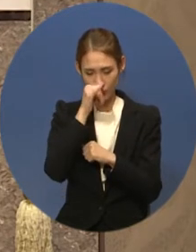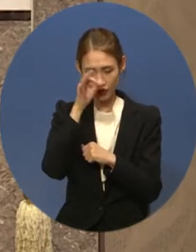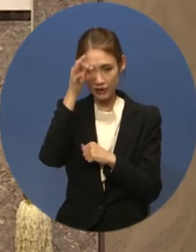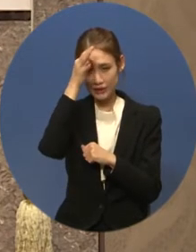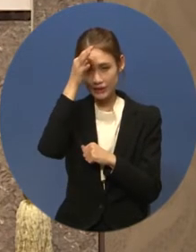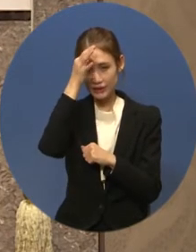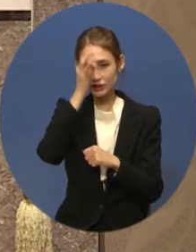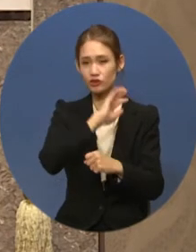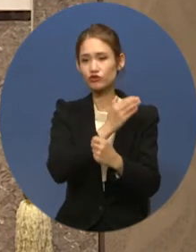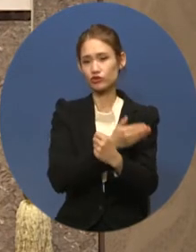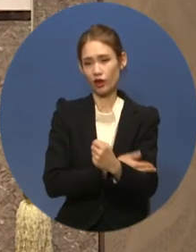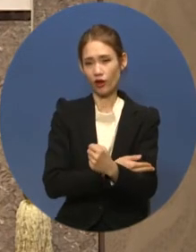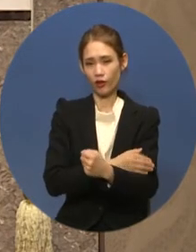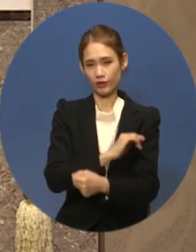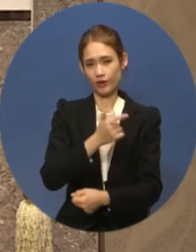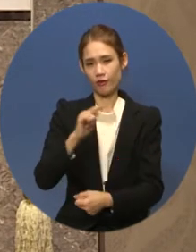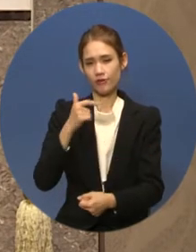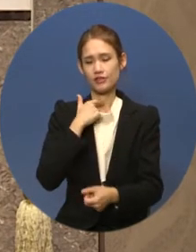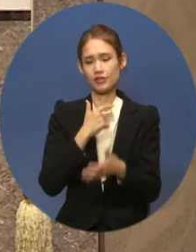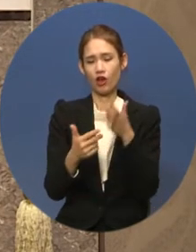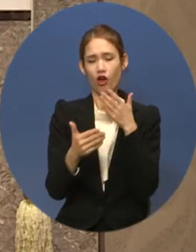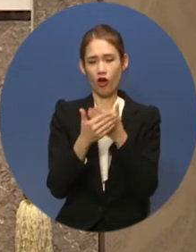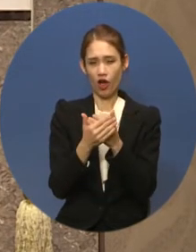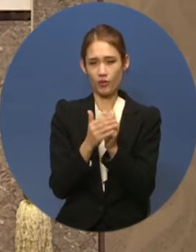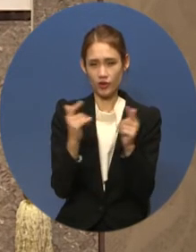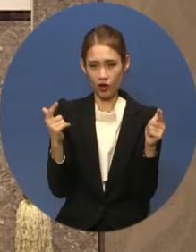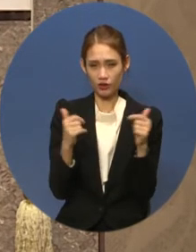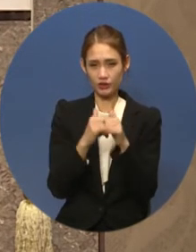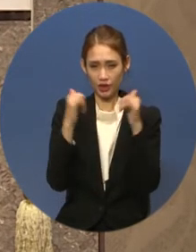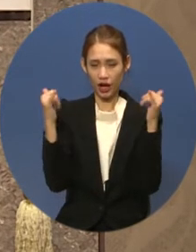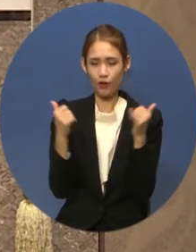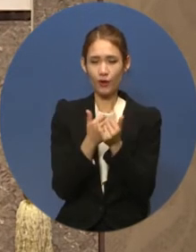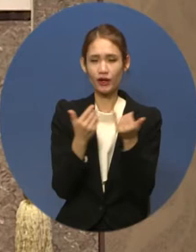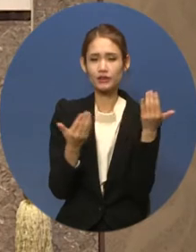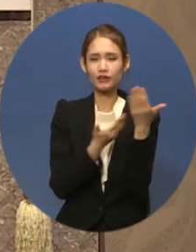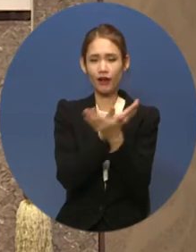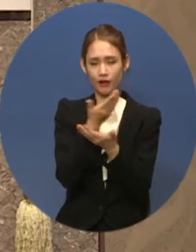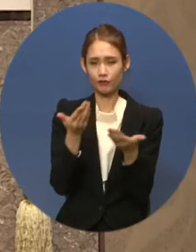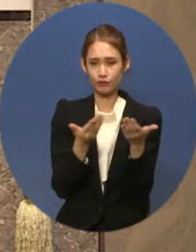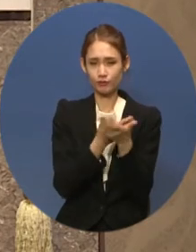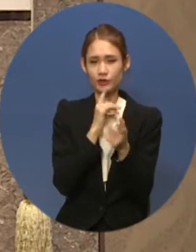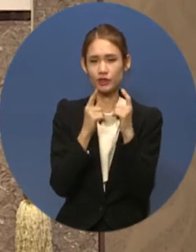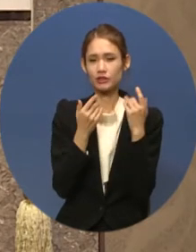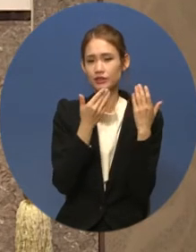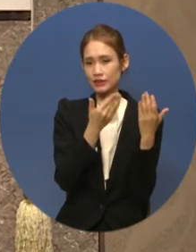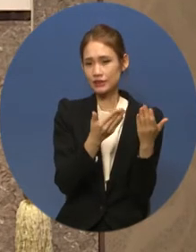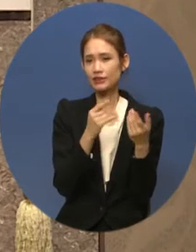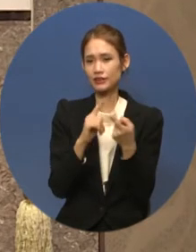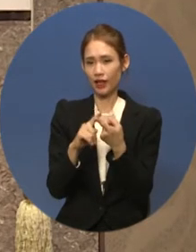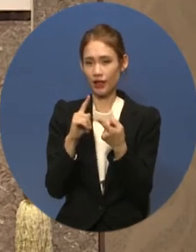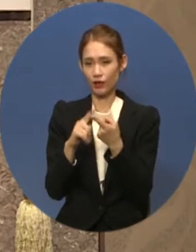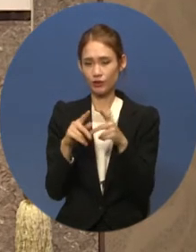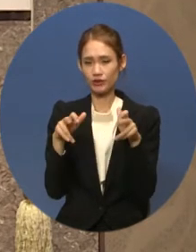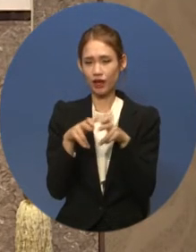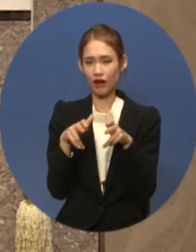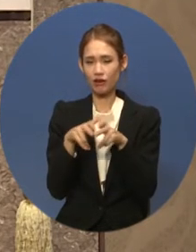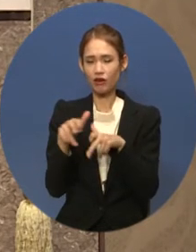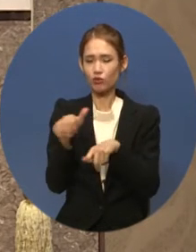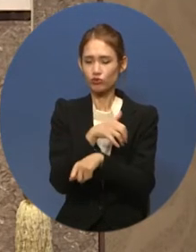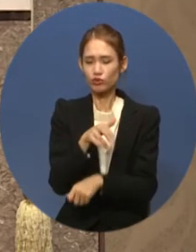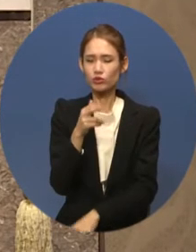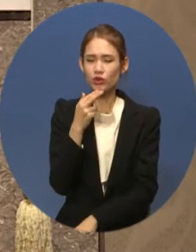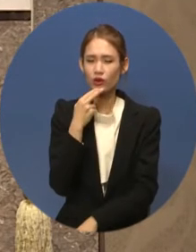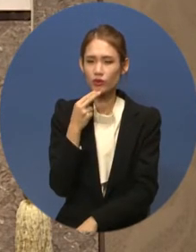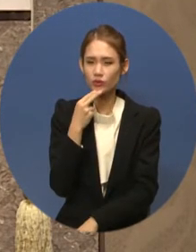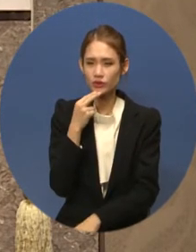기술력 다양한 경험 인프라 들을 사회와 나누면서 말씀드린 것처럼 장애가 불편하지 않은 그런